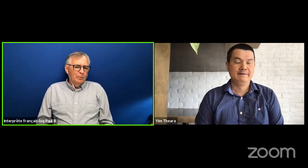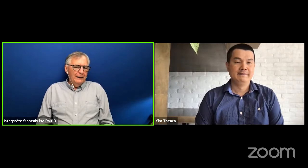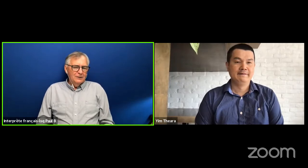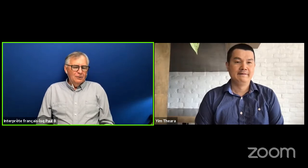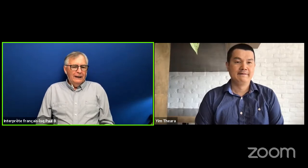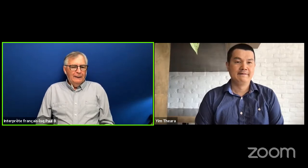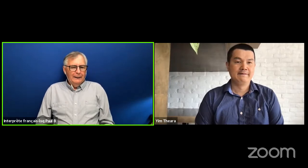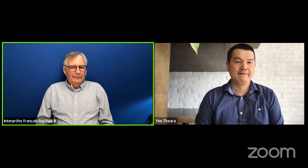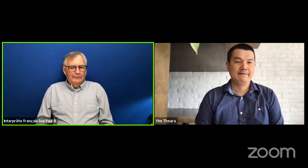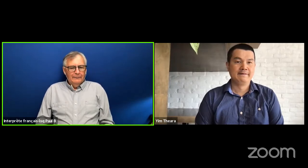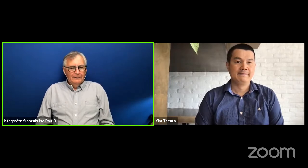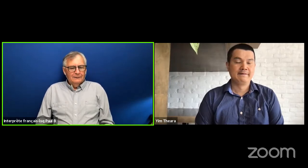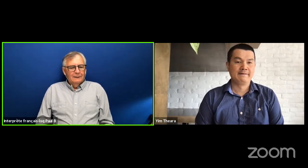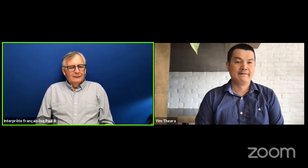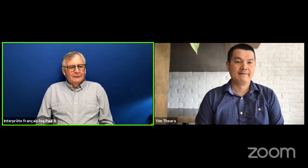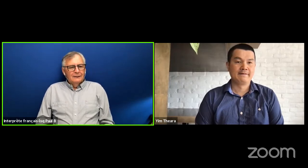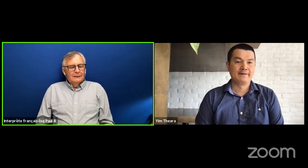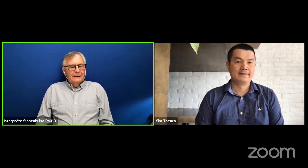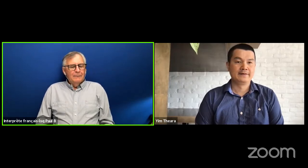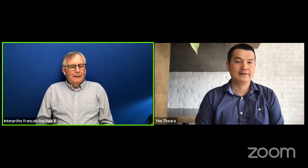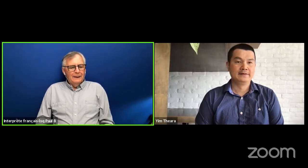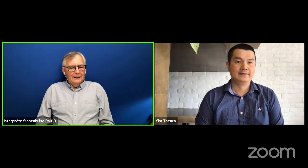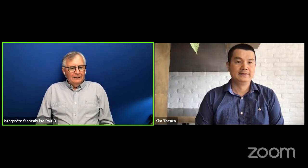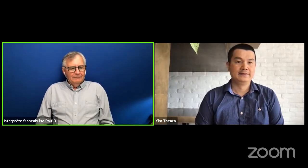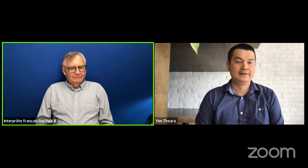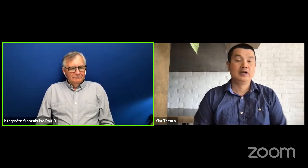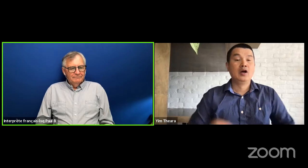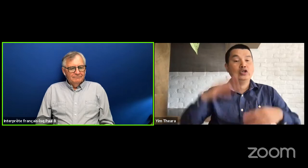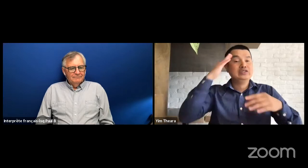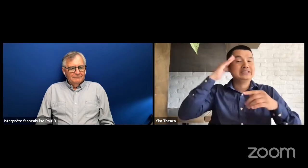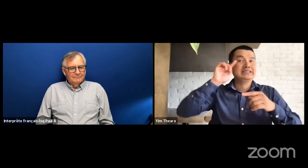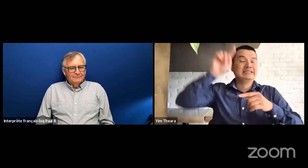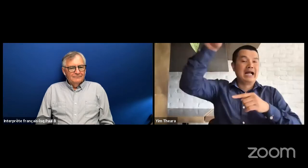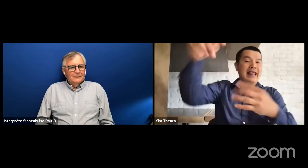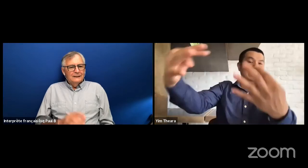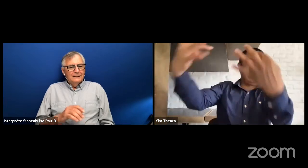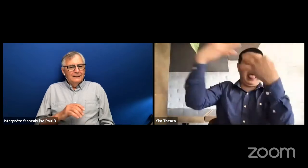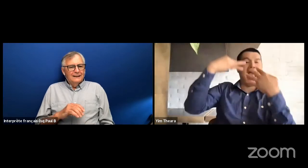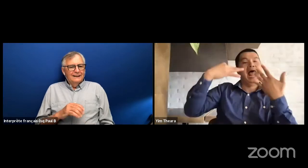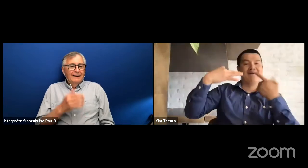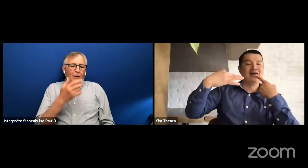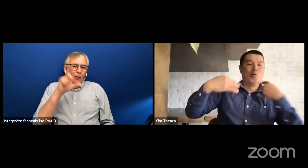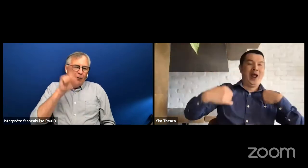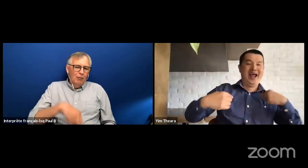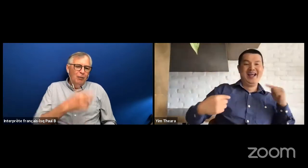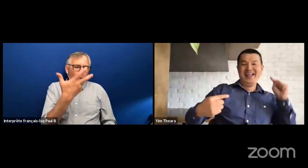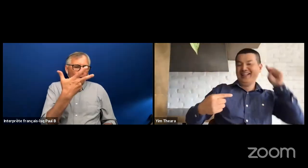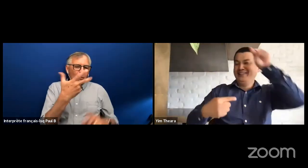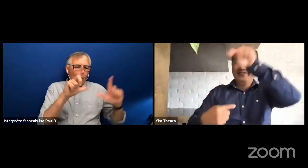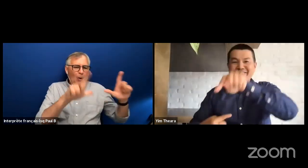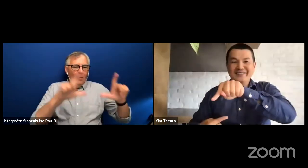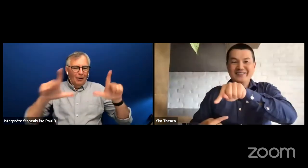les deux opérations dans la même, dans le même écran. Troisième écran serait mieux, hein?